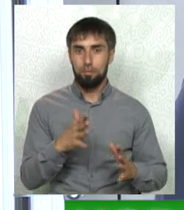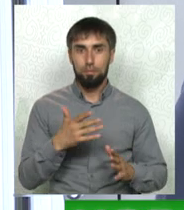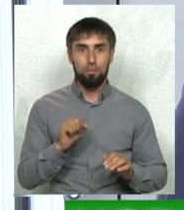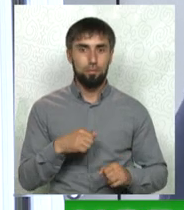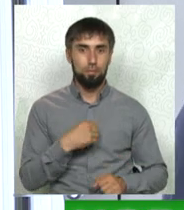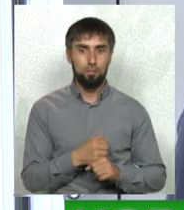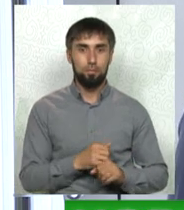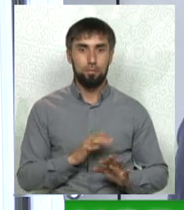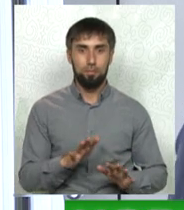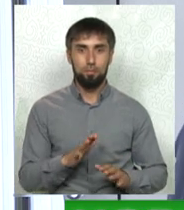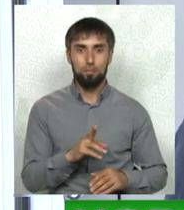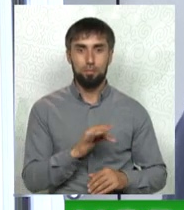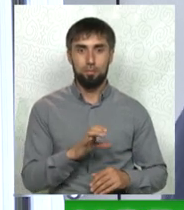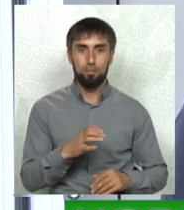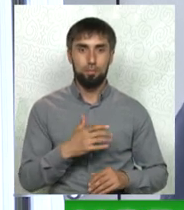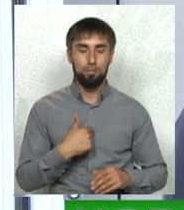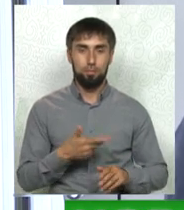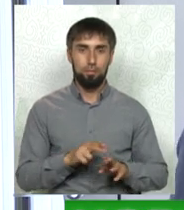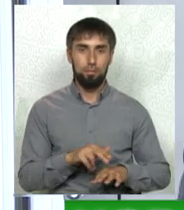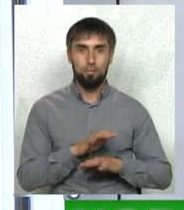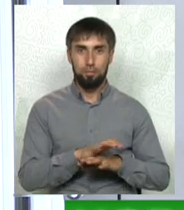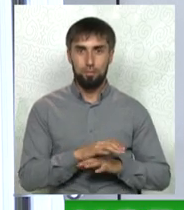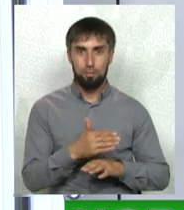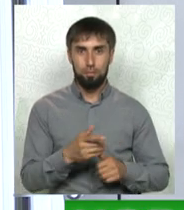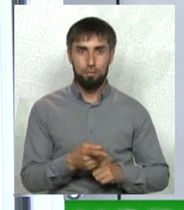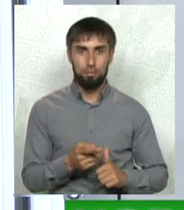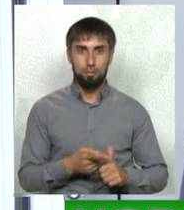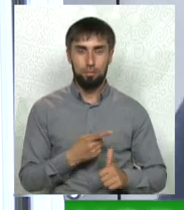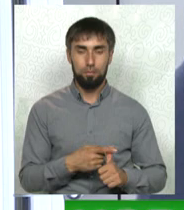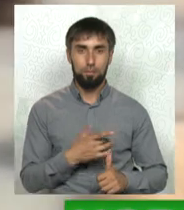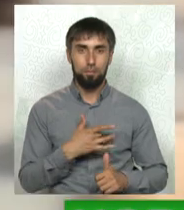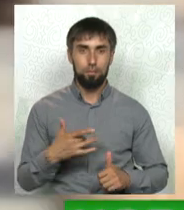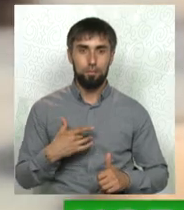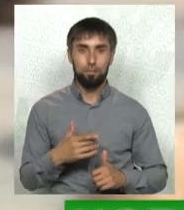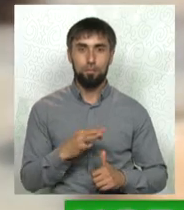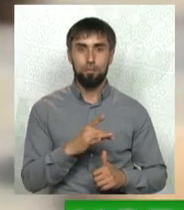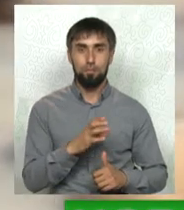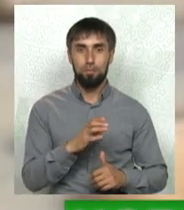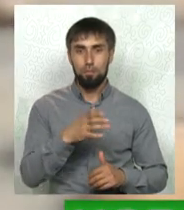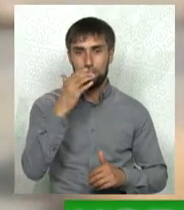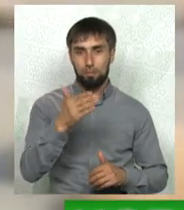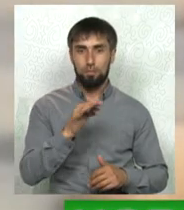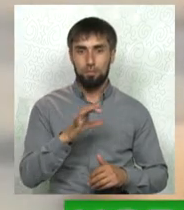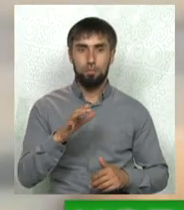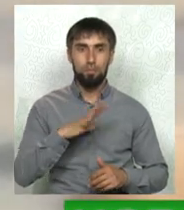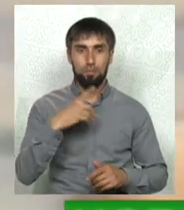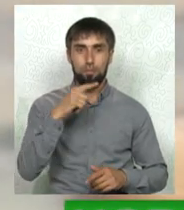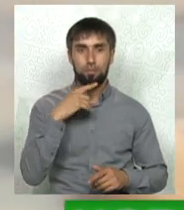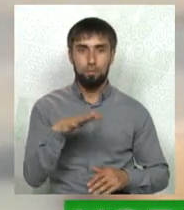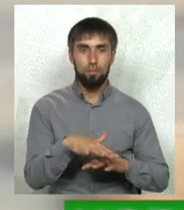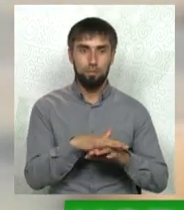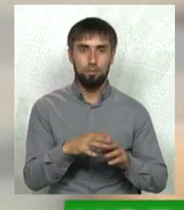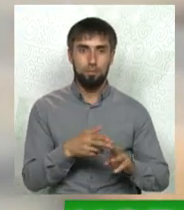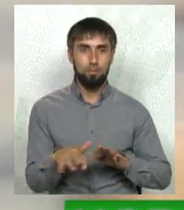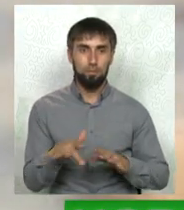только компрессию грудной клетки, то есть надавливание на грудную клетку. Образовательные курсы организовало Всероссийское